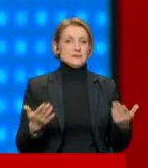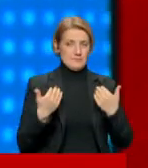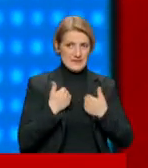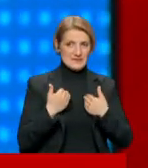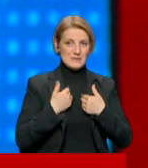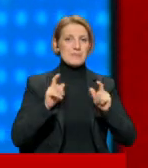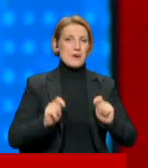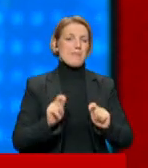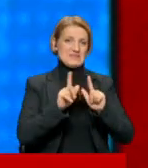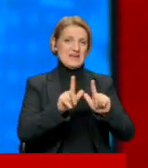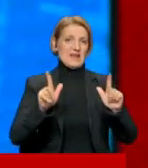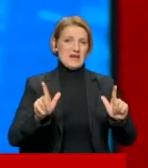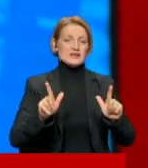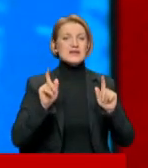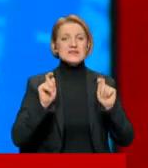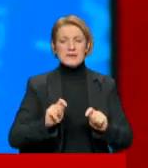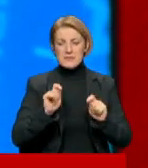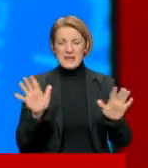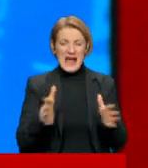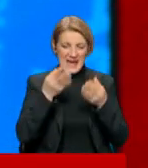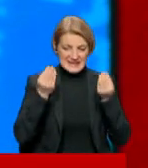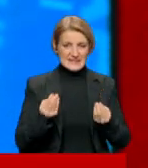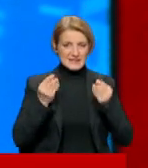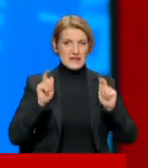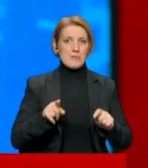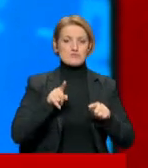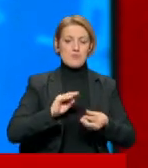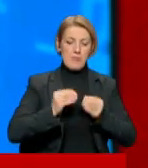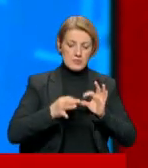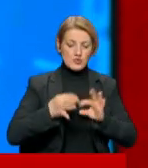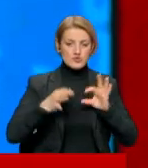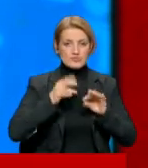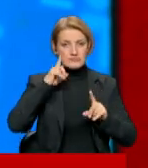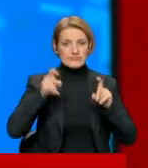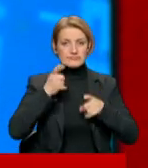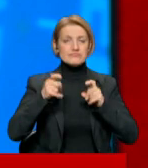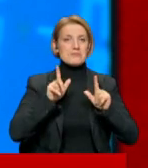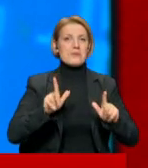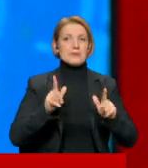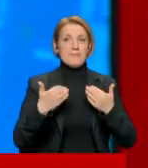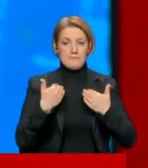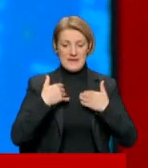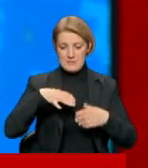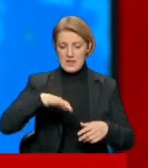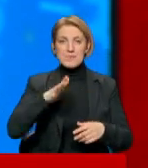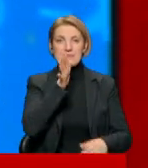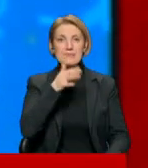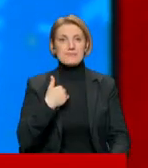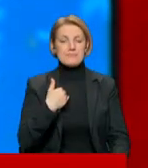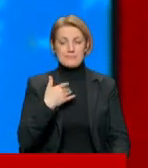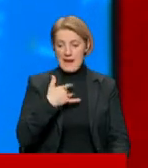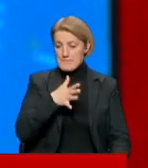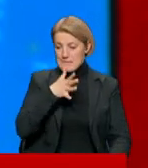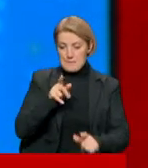Bizim yapmamız gereken, yapabildiğimizin en iyisini yapıp bu sorunlara çözümler üretmeye çalışmak. Benim alanım bilim. Ben